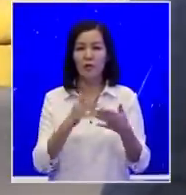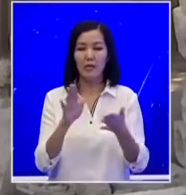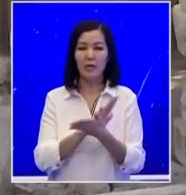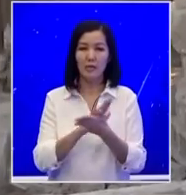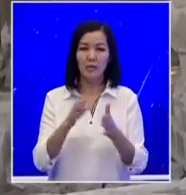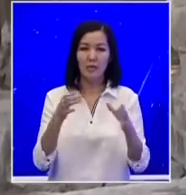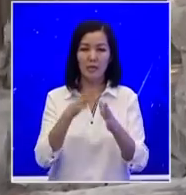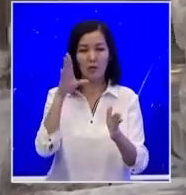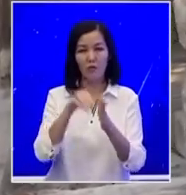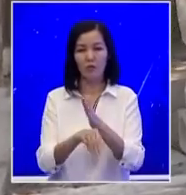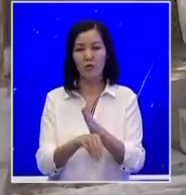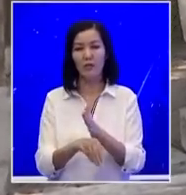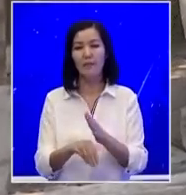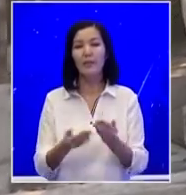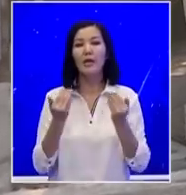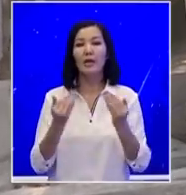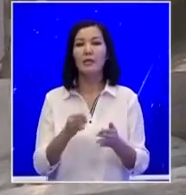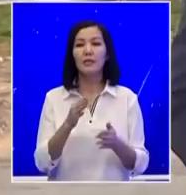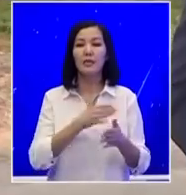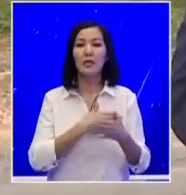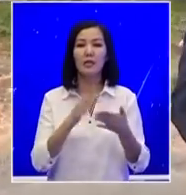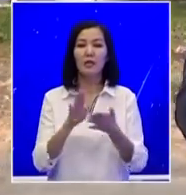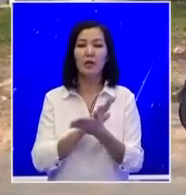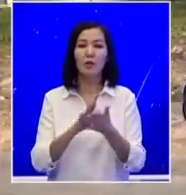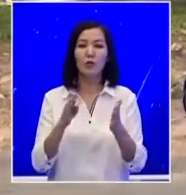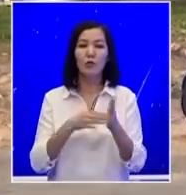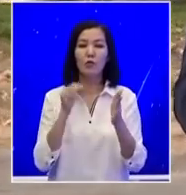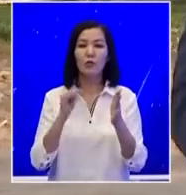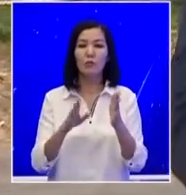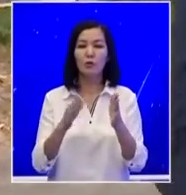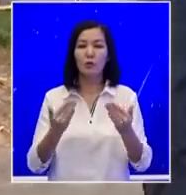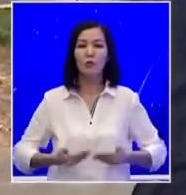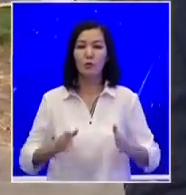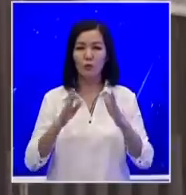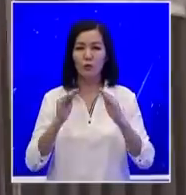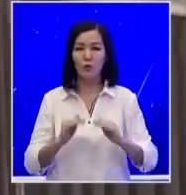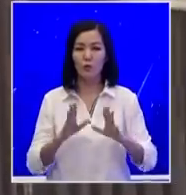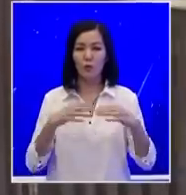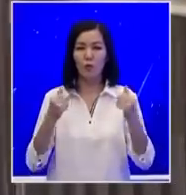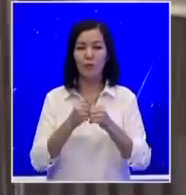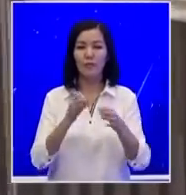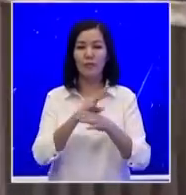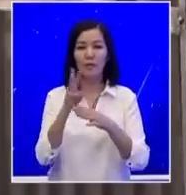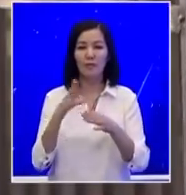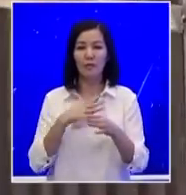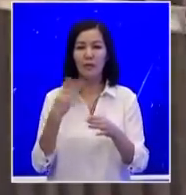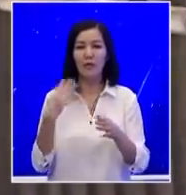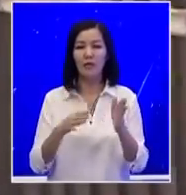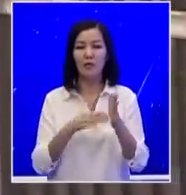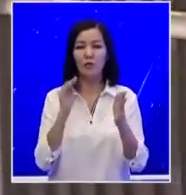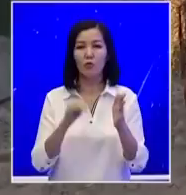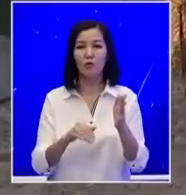ішінде. Төтенше жағдай тұсында жетісулық еріктілер 9000 тұрмысы төмен отбасын азық-түлікпен қамтыды. Бұдан бөлек